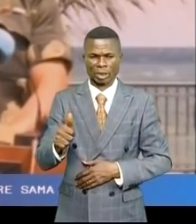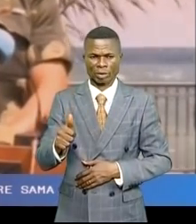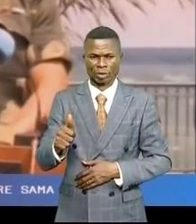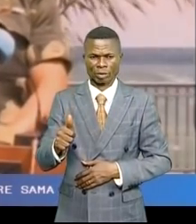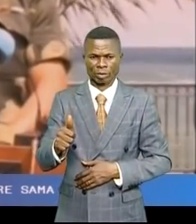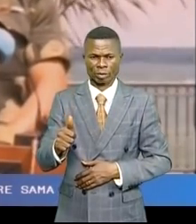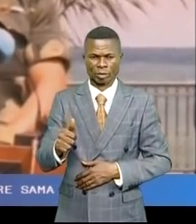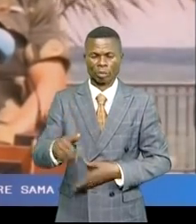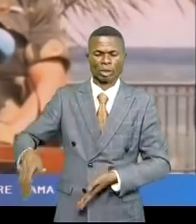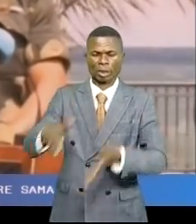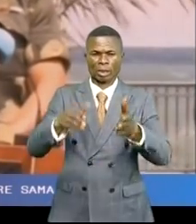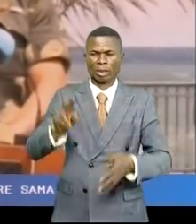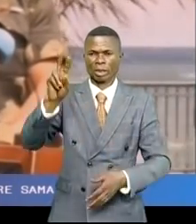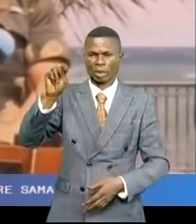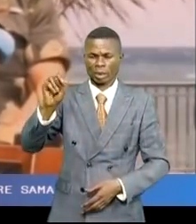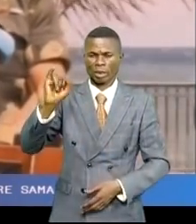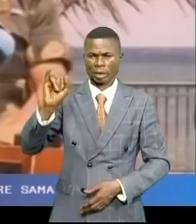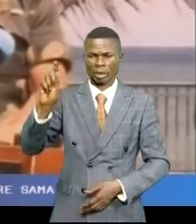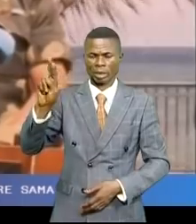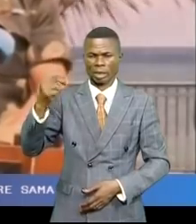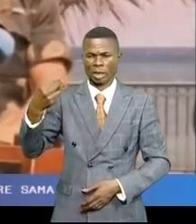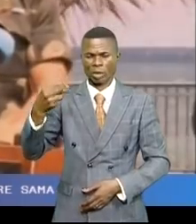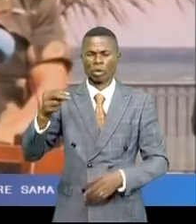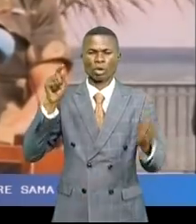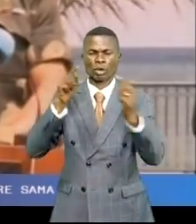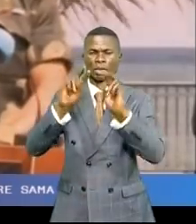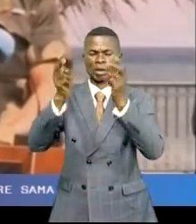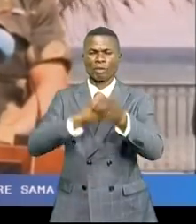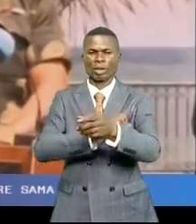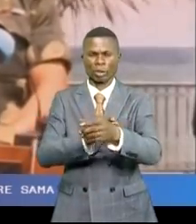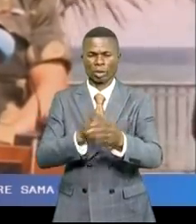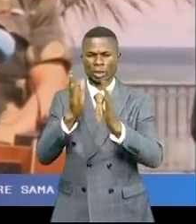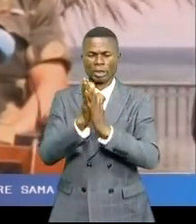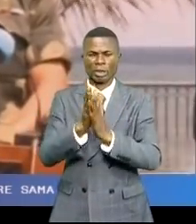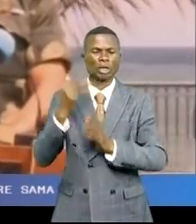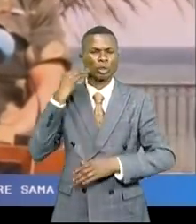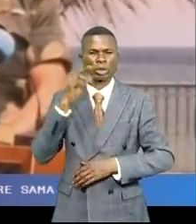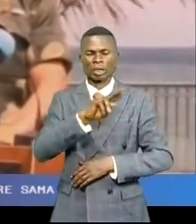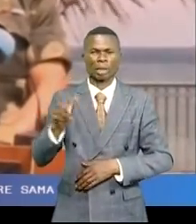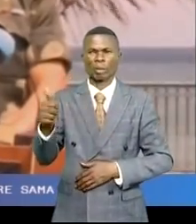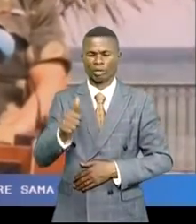9 juin 2021. Axe Niragongo-Goma, le 10